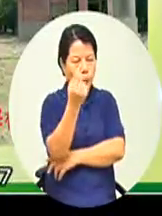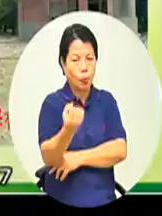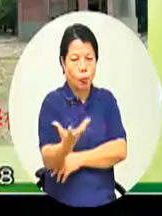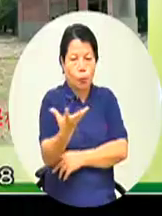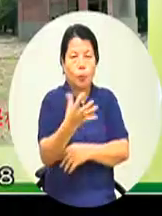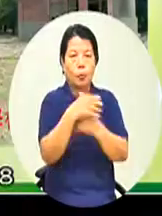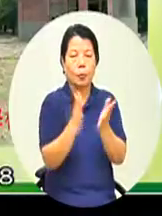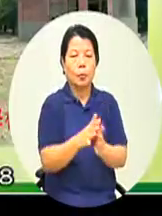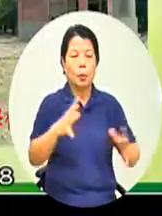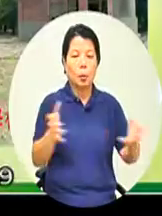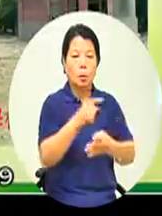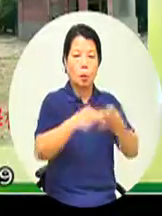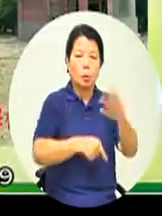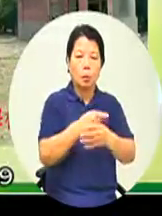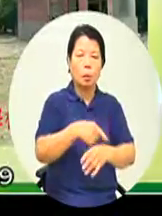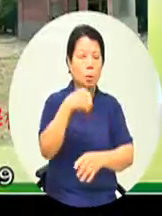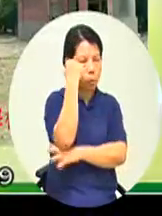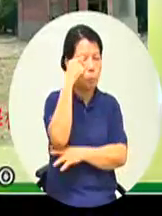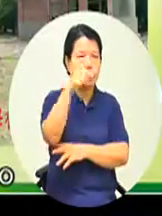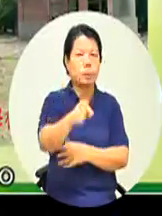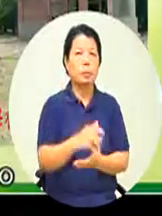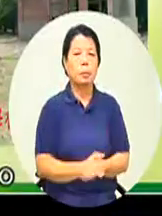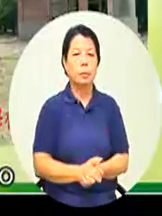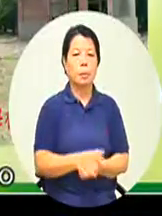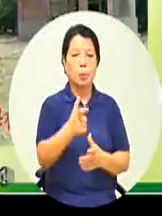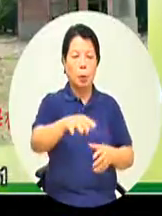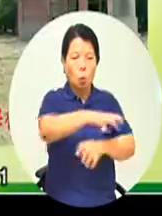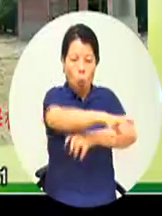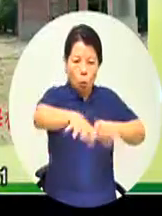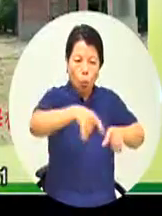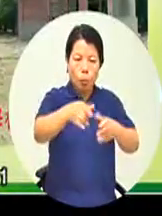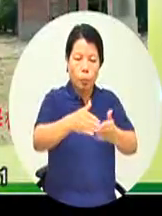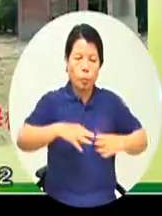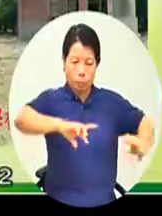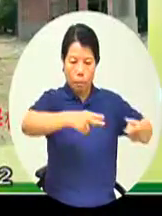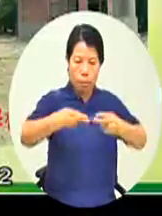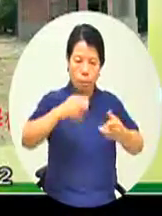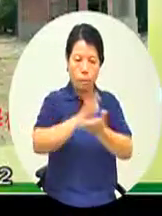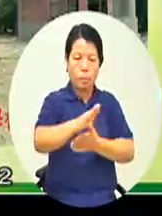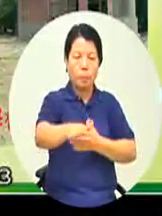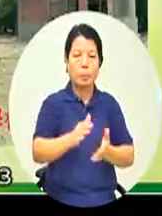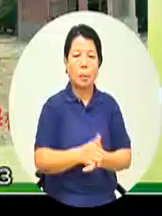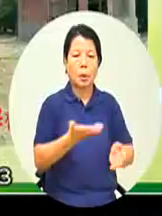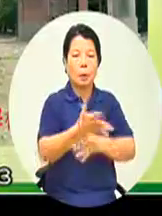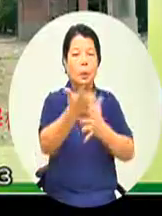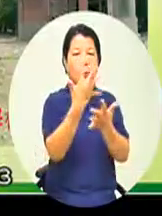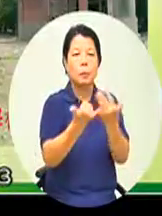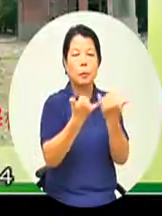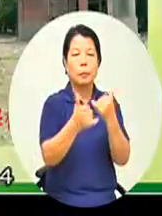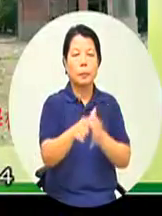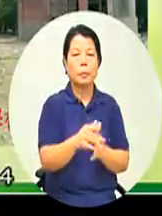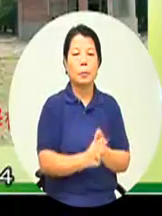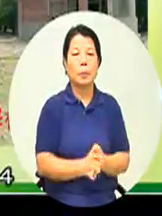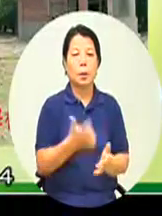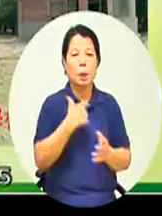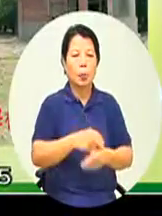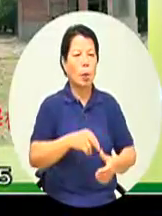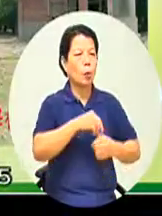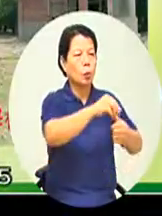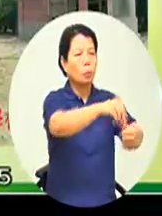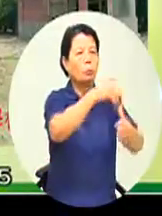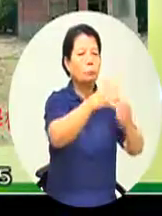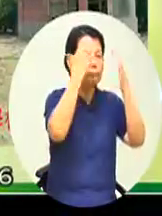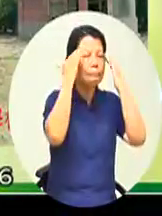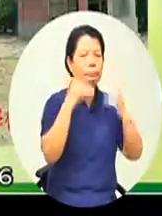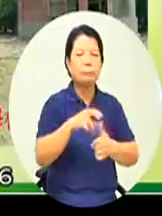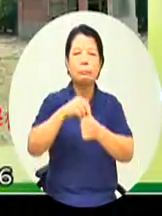即个同事真济拢住伫遐。希望遐环境会当改变了，哦，学生伊免送去到南麻溪，送去到高雄文武